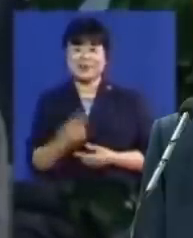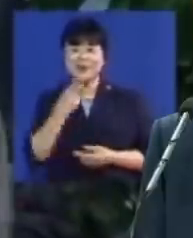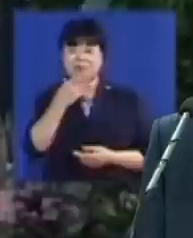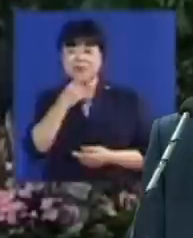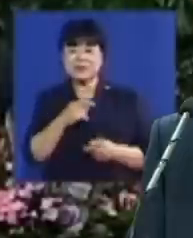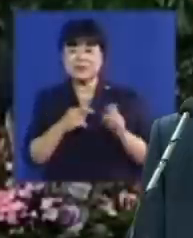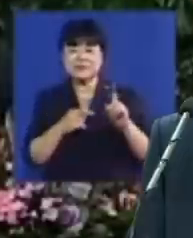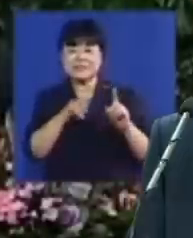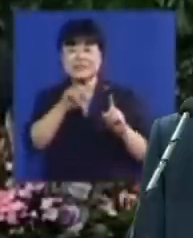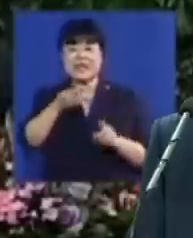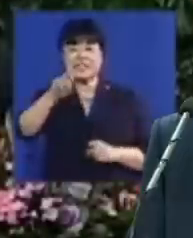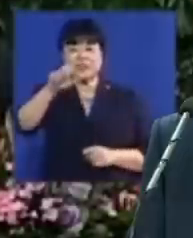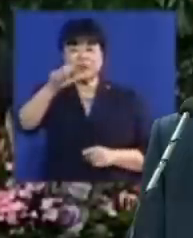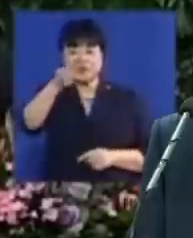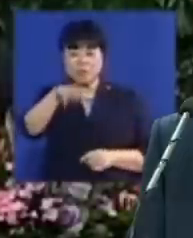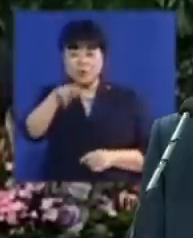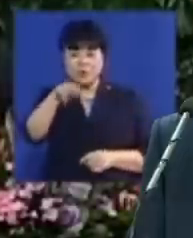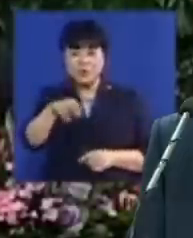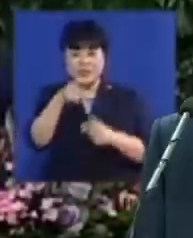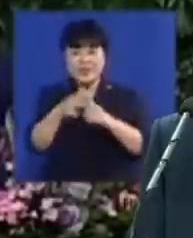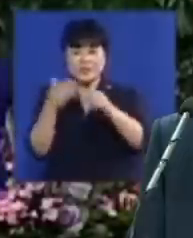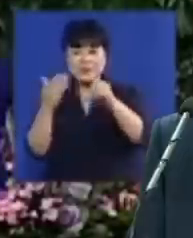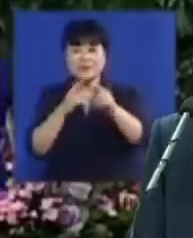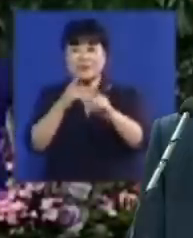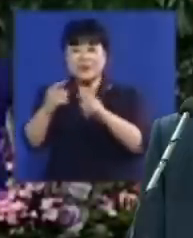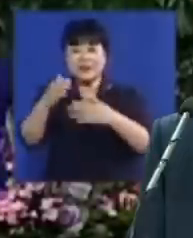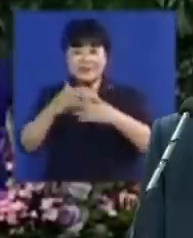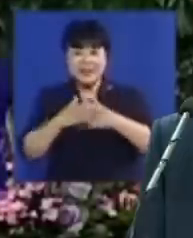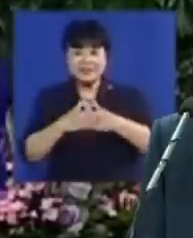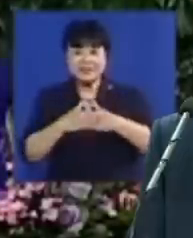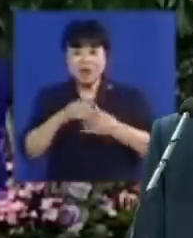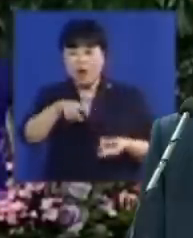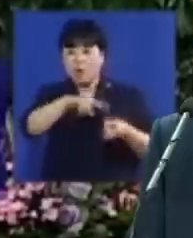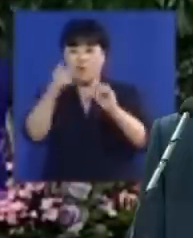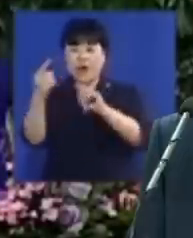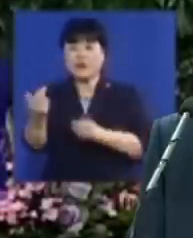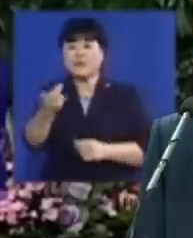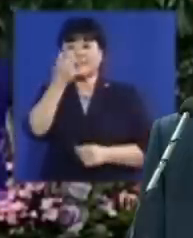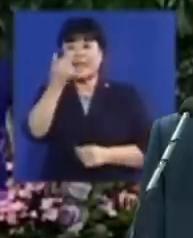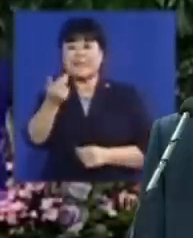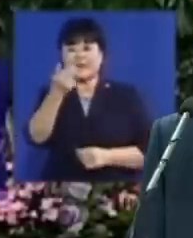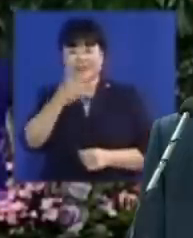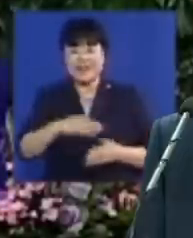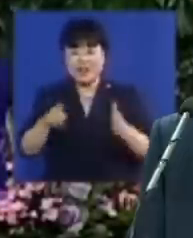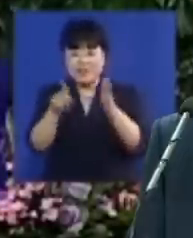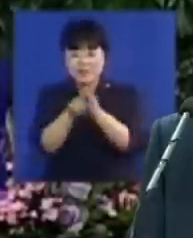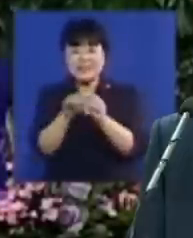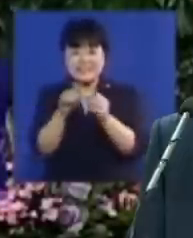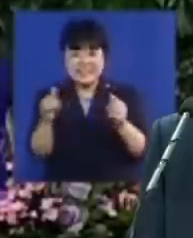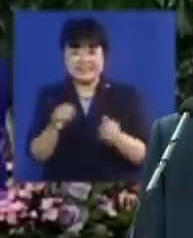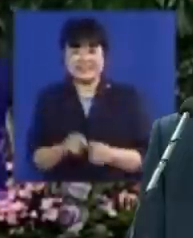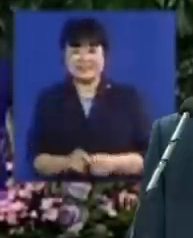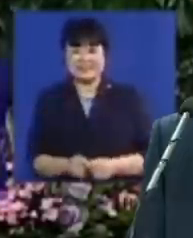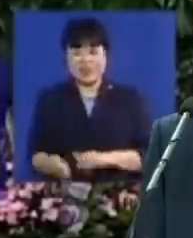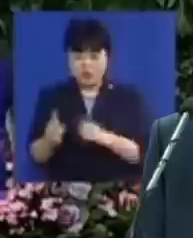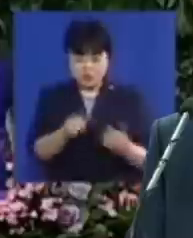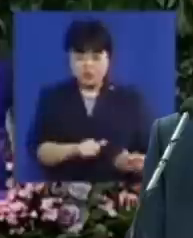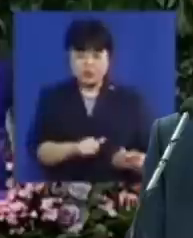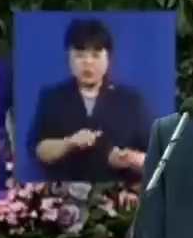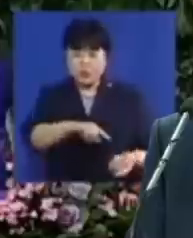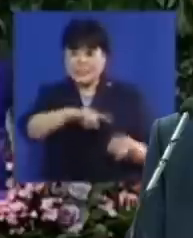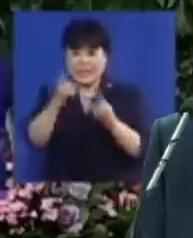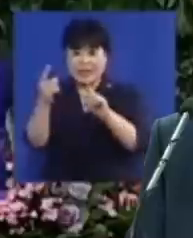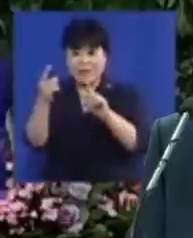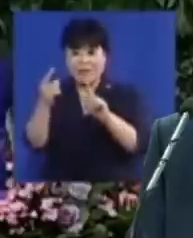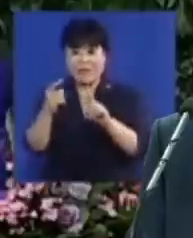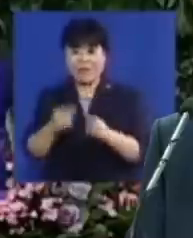요한복음 11장 25절로 26절에 예수께서 이르시되 나는 부활이요 생명이니 나를 믿는 자는 죽어도